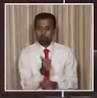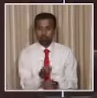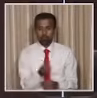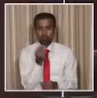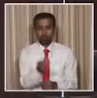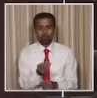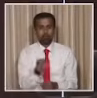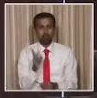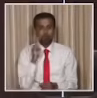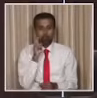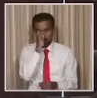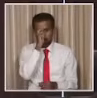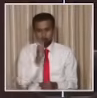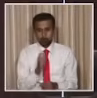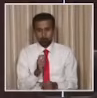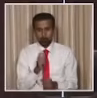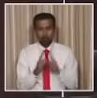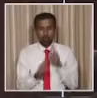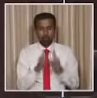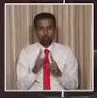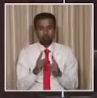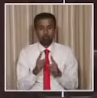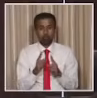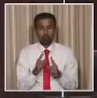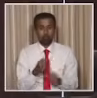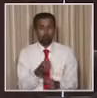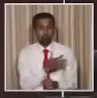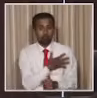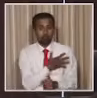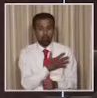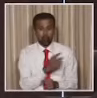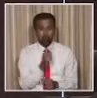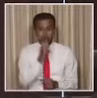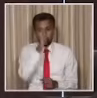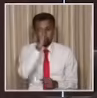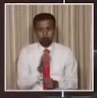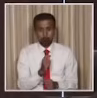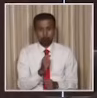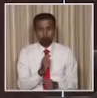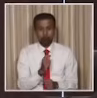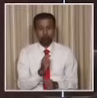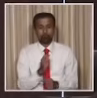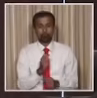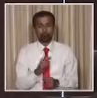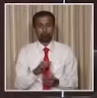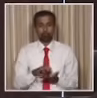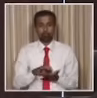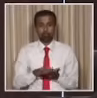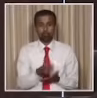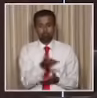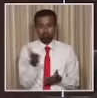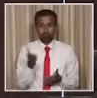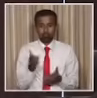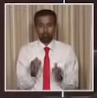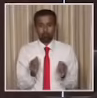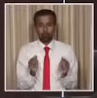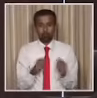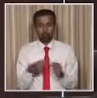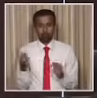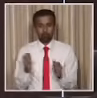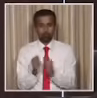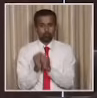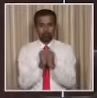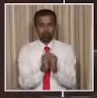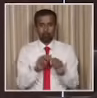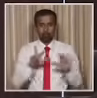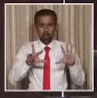Dengan ranilik kemasing ke metu mah kita katakan. Pada awilnya gota be raja paksa metu mah. Ara dengan ada istri negara ini, ubudu malah dana bahu karya gunting bewening, ara